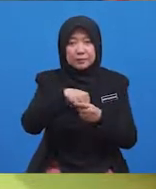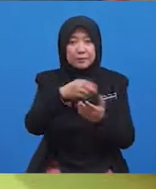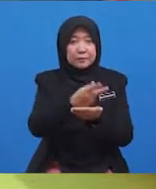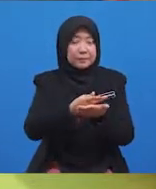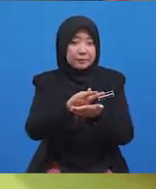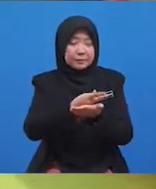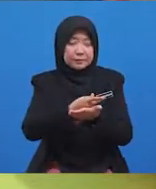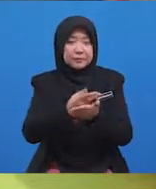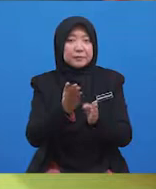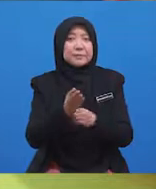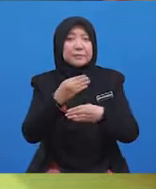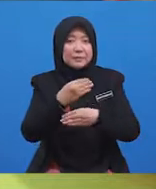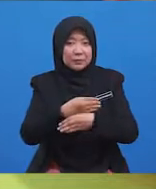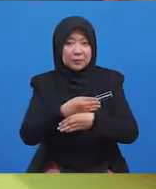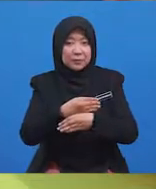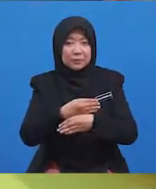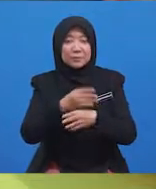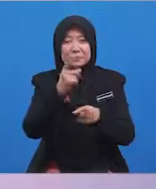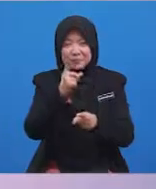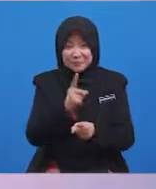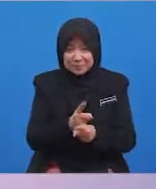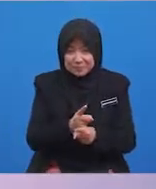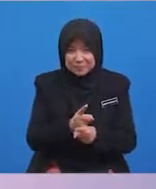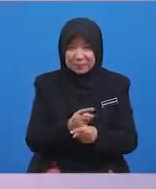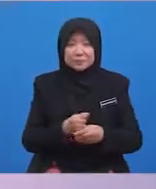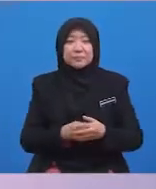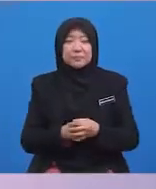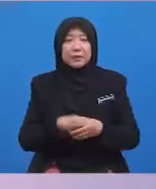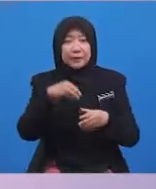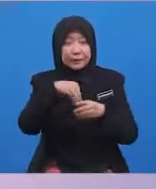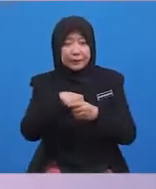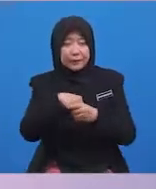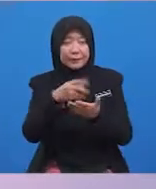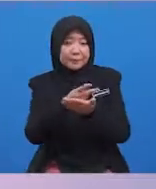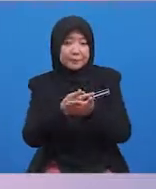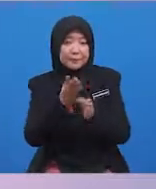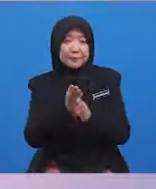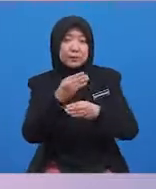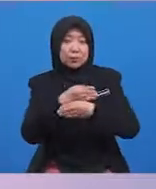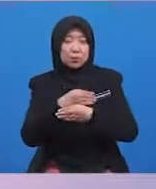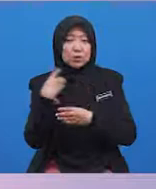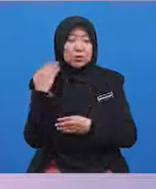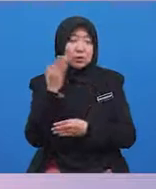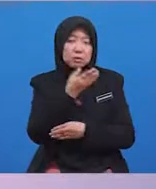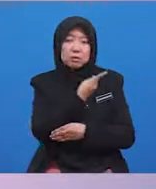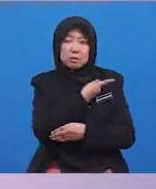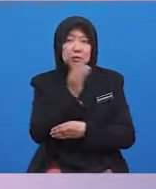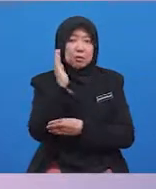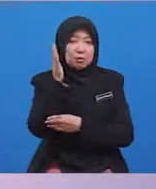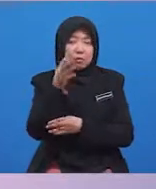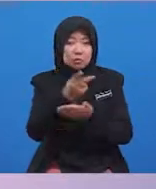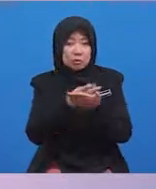bentuk? Ya, tepat sekali. Dalam kajian bentuk, kita akan mengkaji 5 elemen